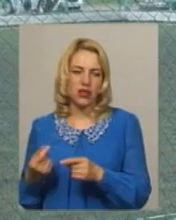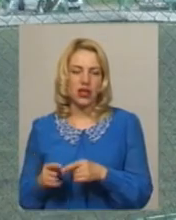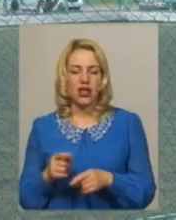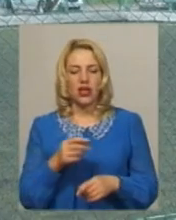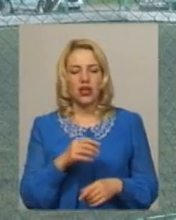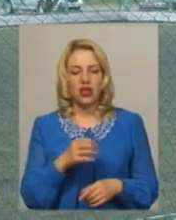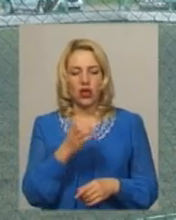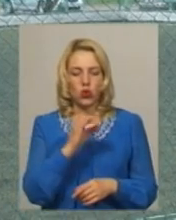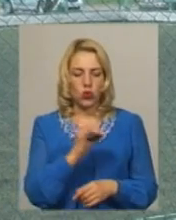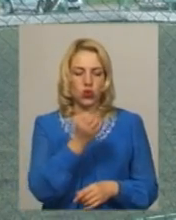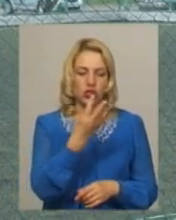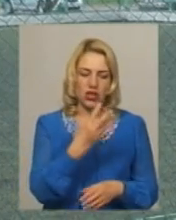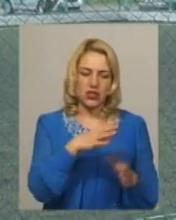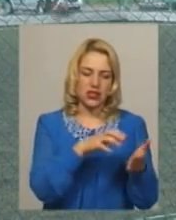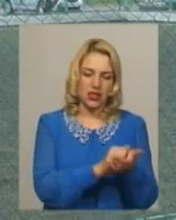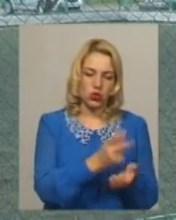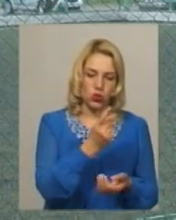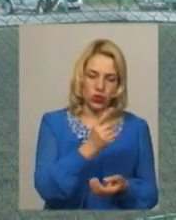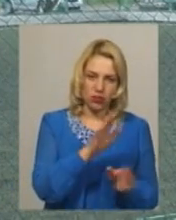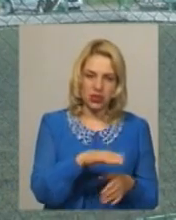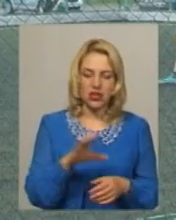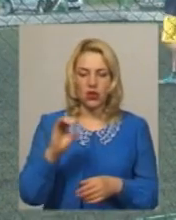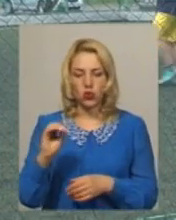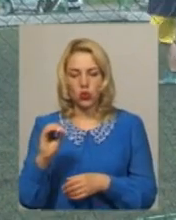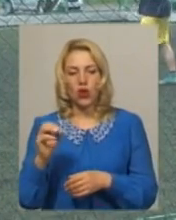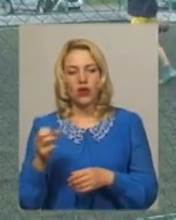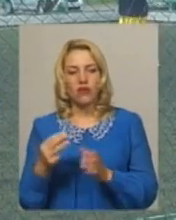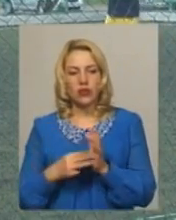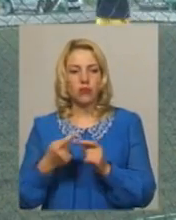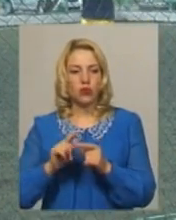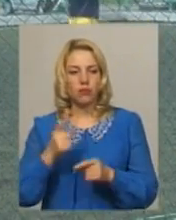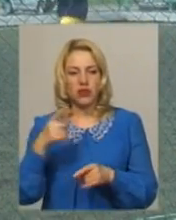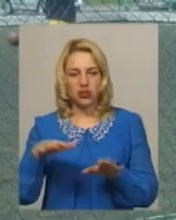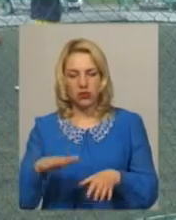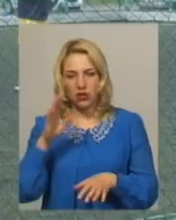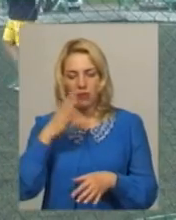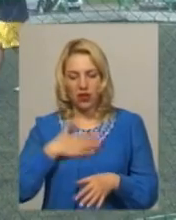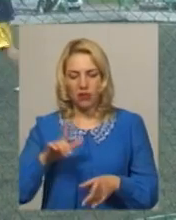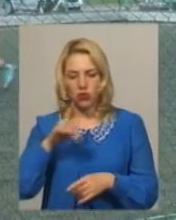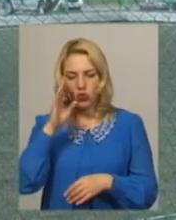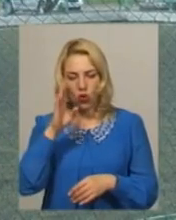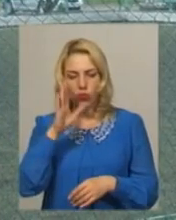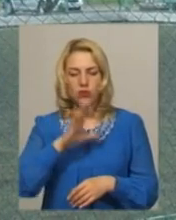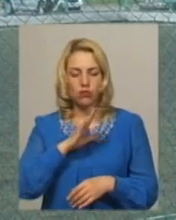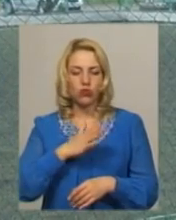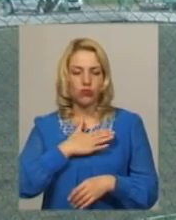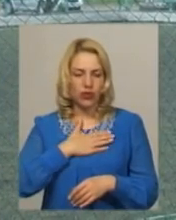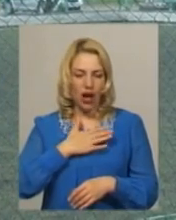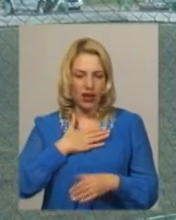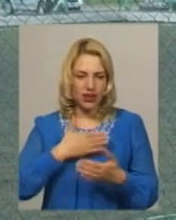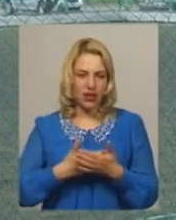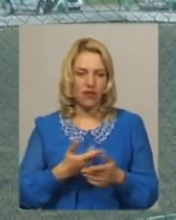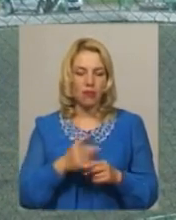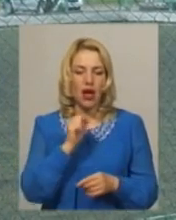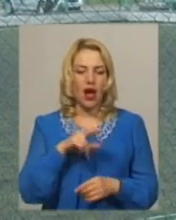місце, команда Ю-12 посіла перше місце. Приємно, що хлопці були дуже активними. Найкращими гравцями Ю-14 стали